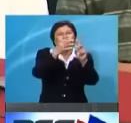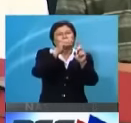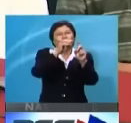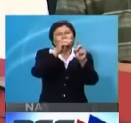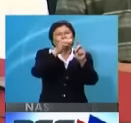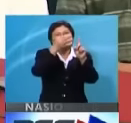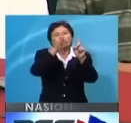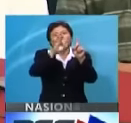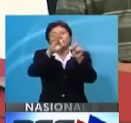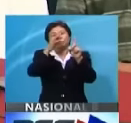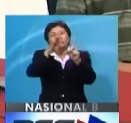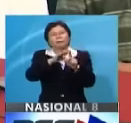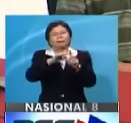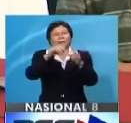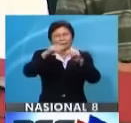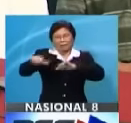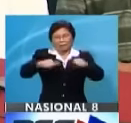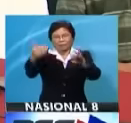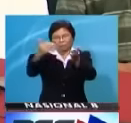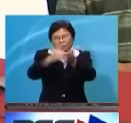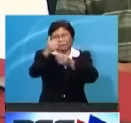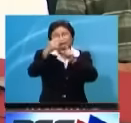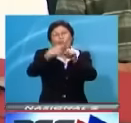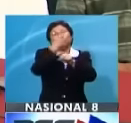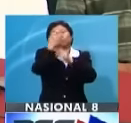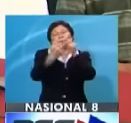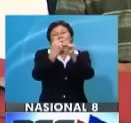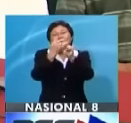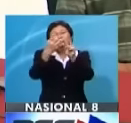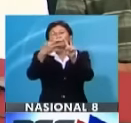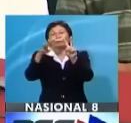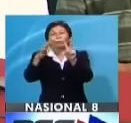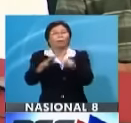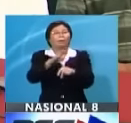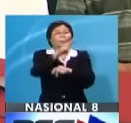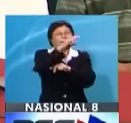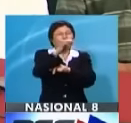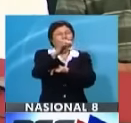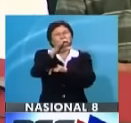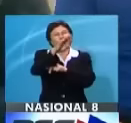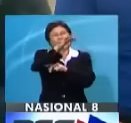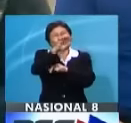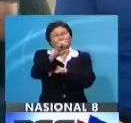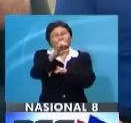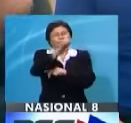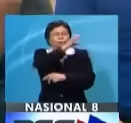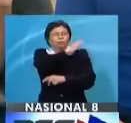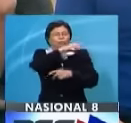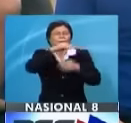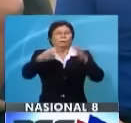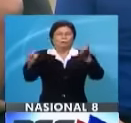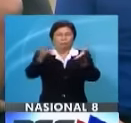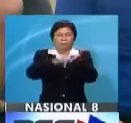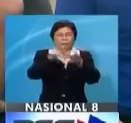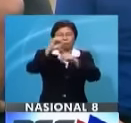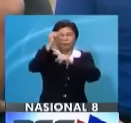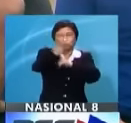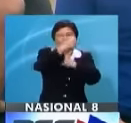semula pada Disember tahun lepas. Sehingga kini hanya 40% jurulatih di Malaysia berdaftar di bawah persatuan